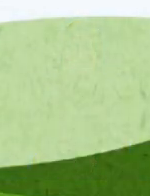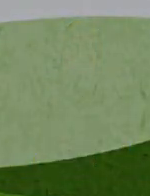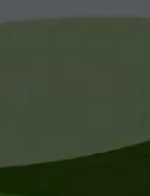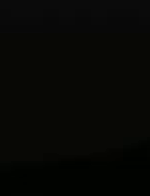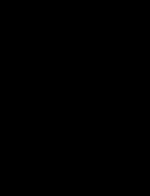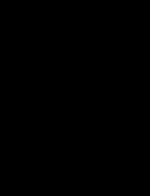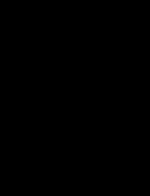like